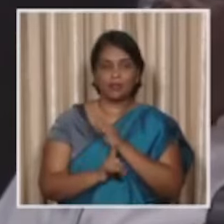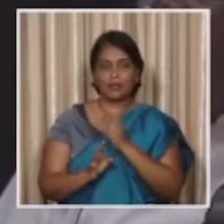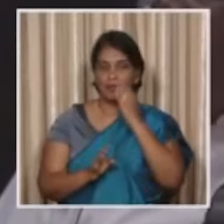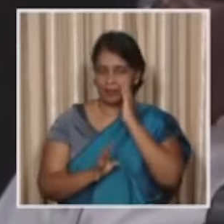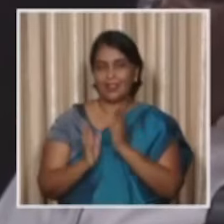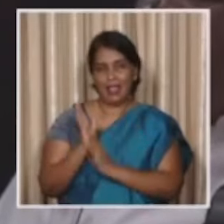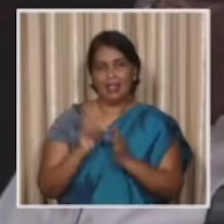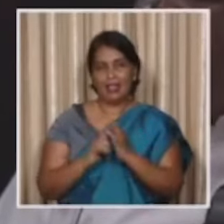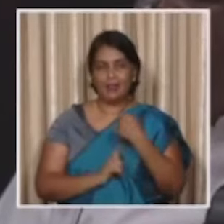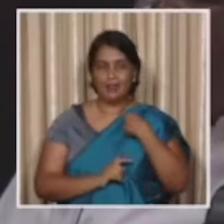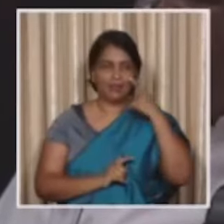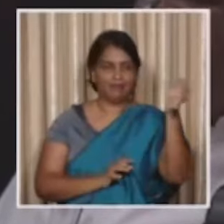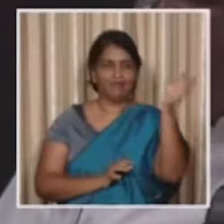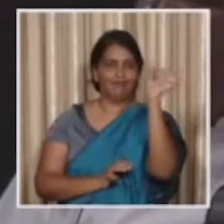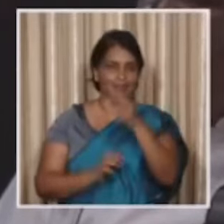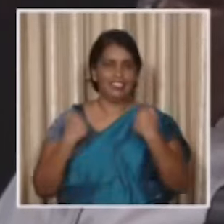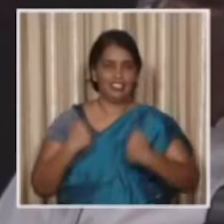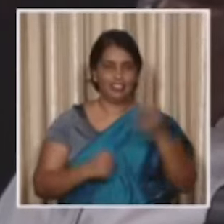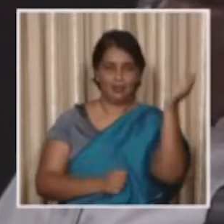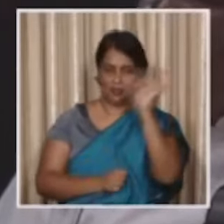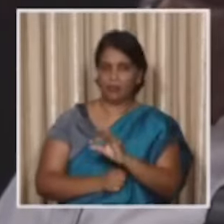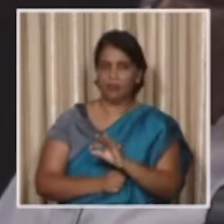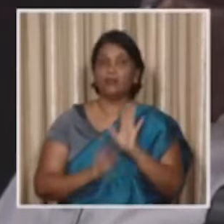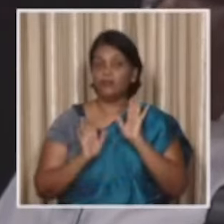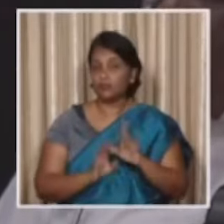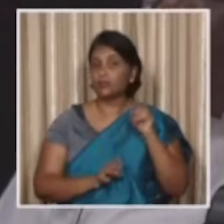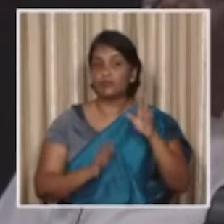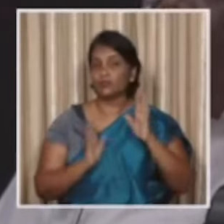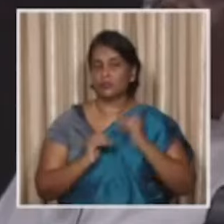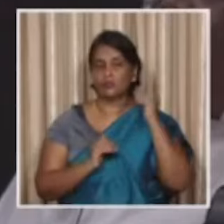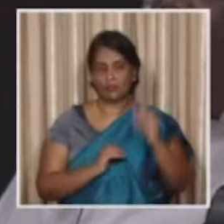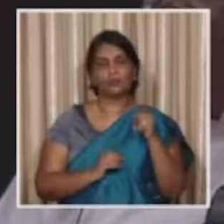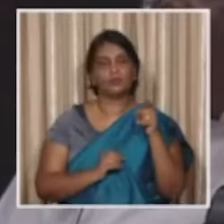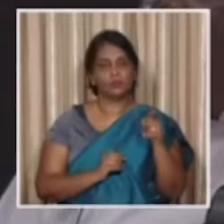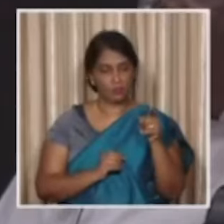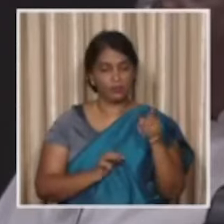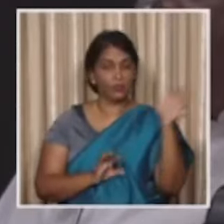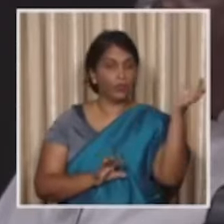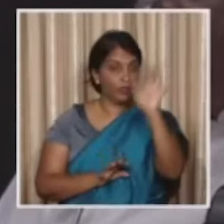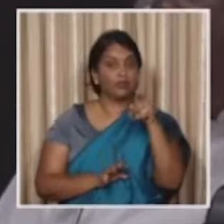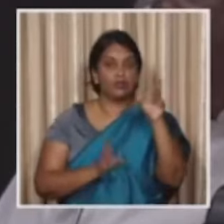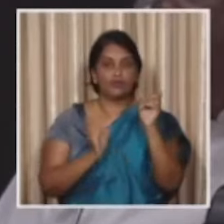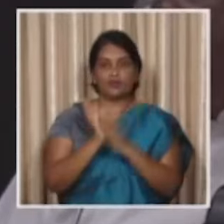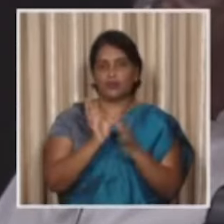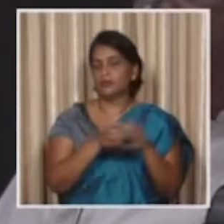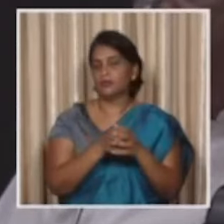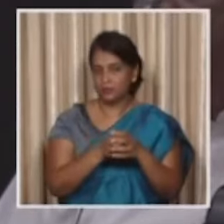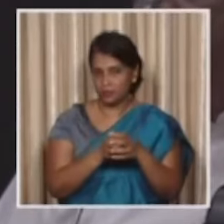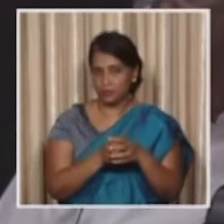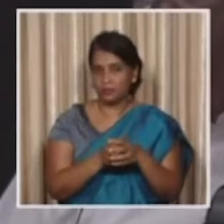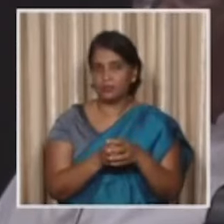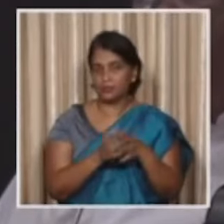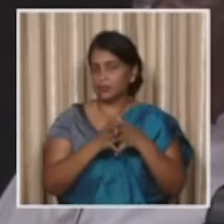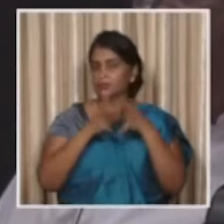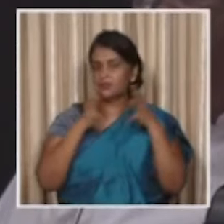සම්ප්‍රදාය වුණේ ඇමතිවරුන්ට ඕන සභාපතිවරු පත් කිරීම. නමුත් ඒකෙන් එහාට ගිහිල්ලා ඒ වෙලාවේ ඒ පත් කිරීම කරේ ඒ කමිටුව. එතකොට එතනත්